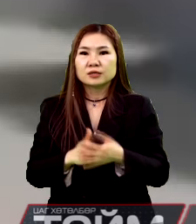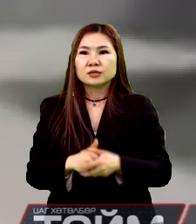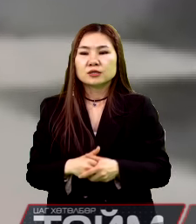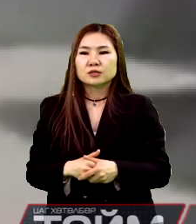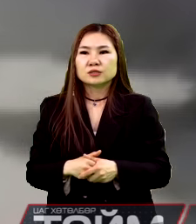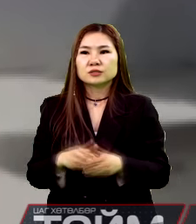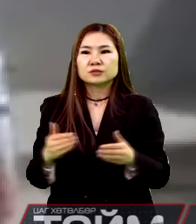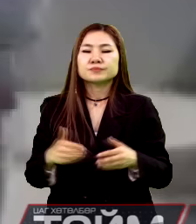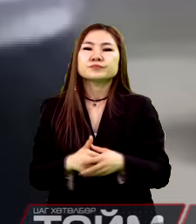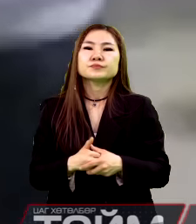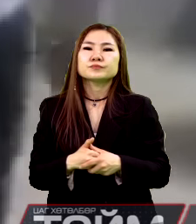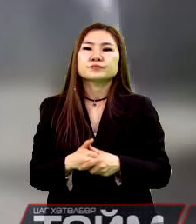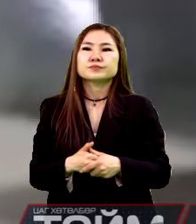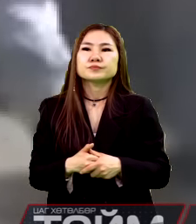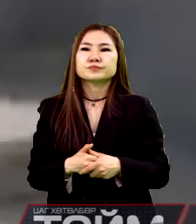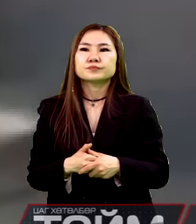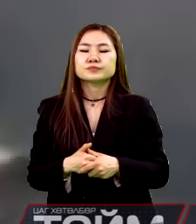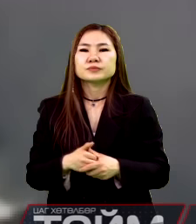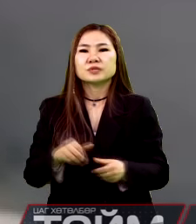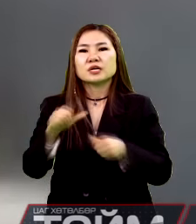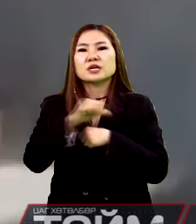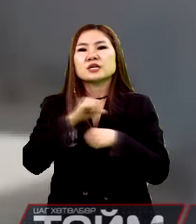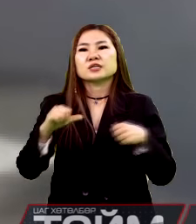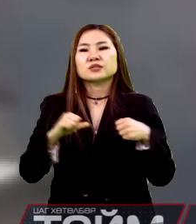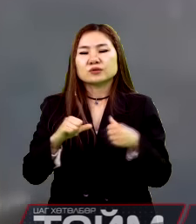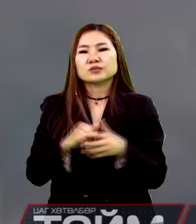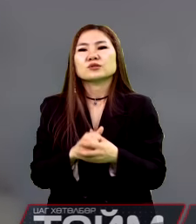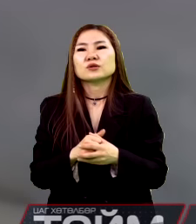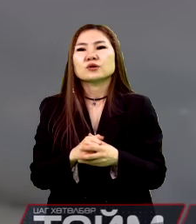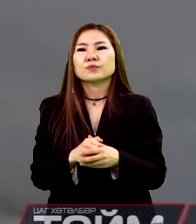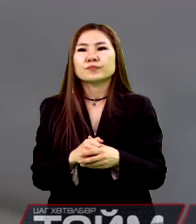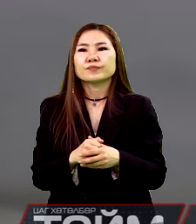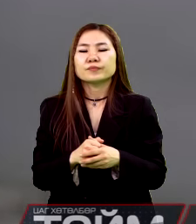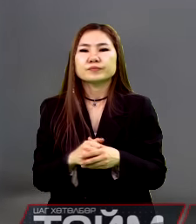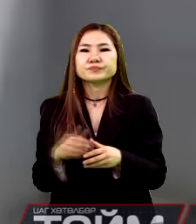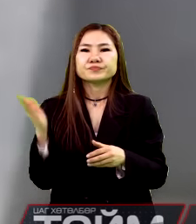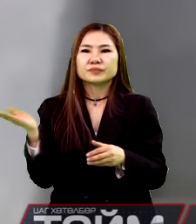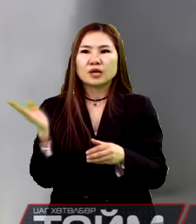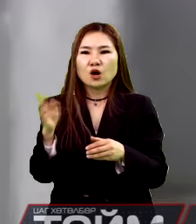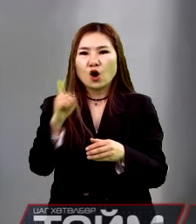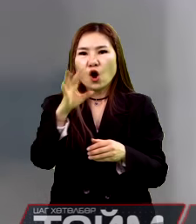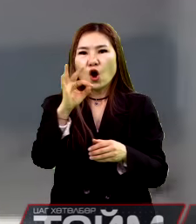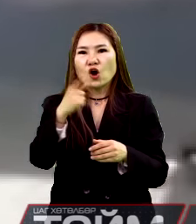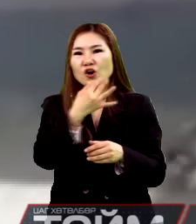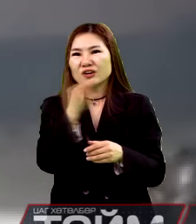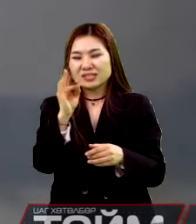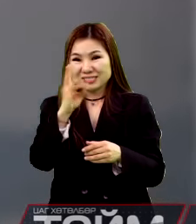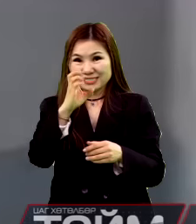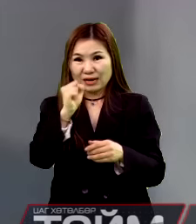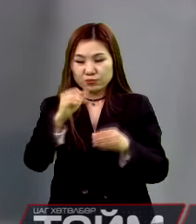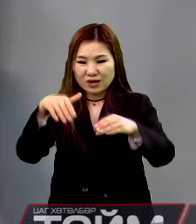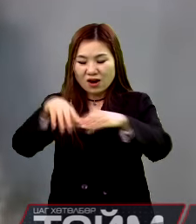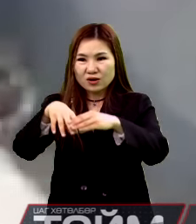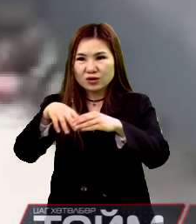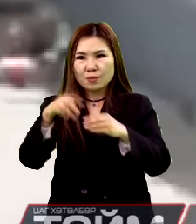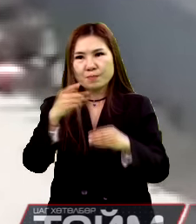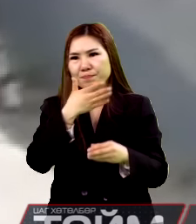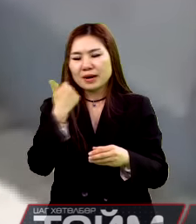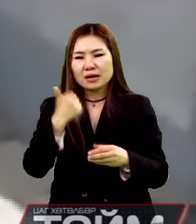гэвч тогтцолтын иргэд маань өнгөөдүүлж байна энэ хогийн савыг аваа авчих юм уу аваа